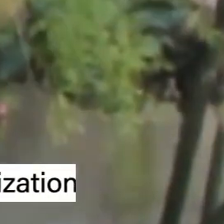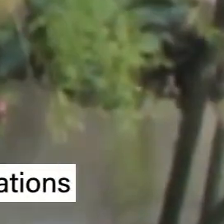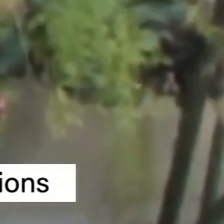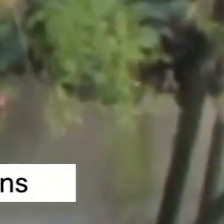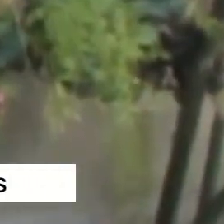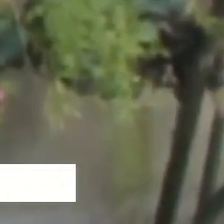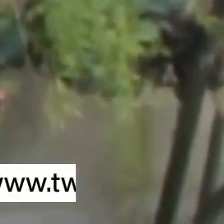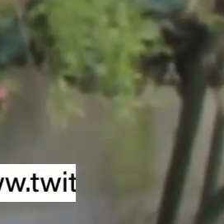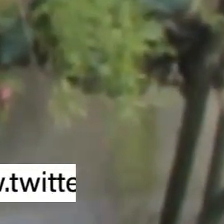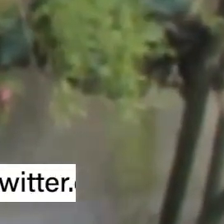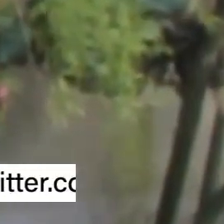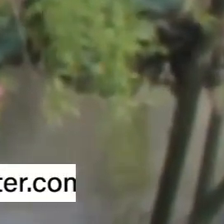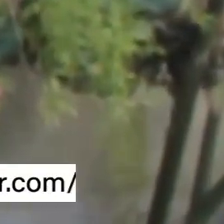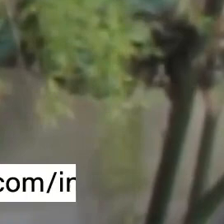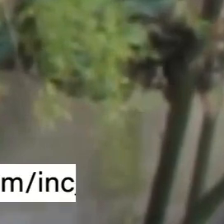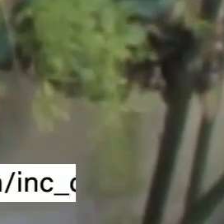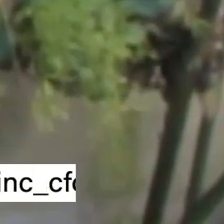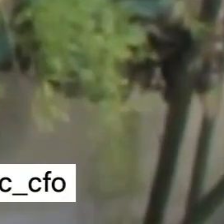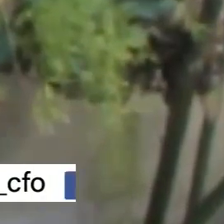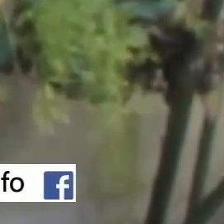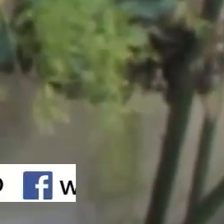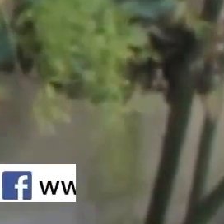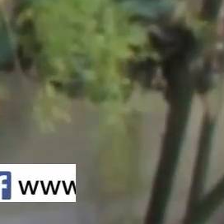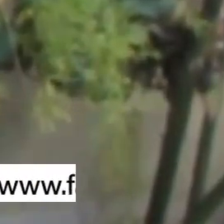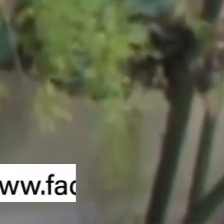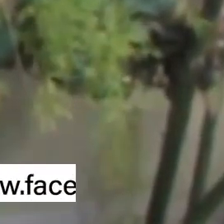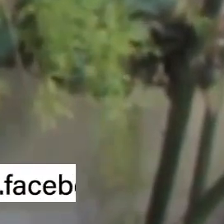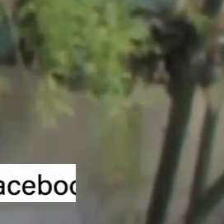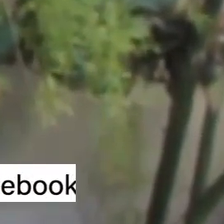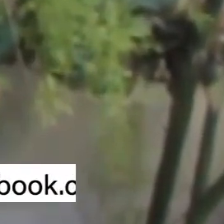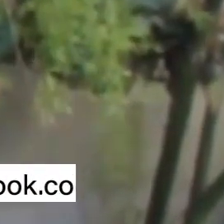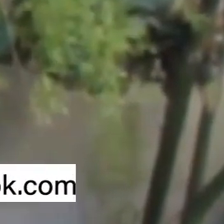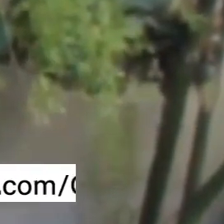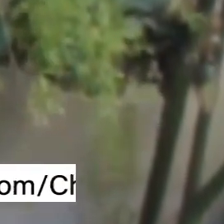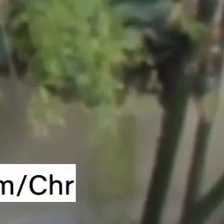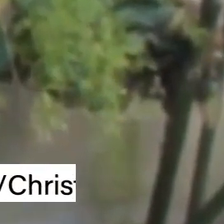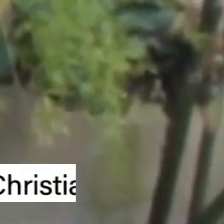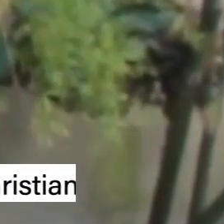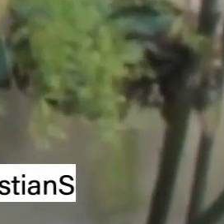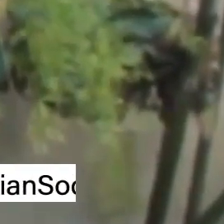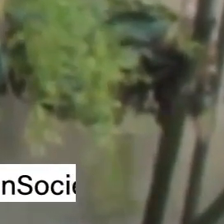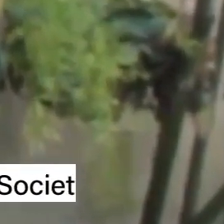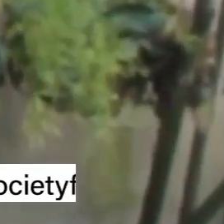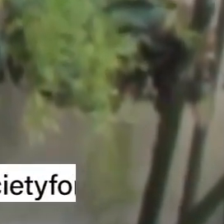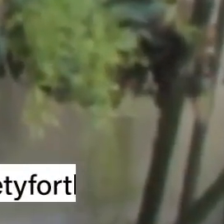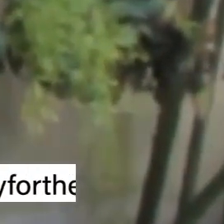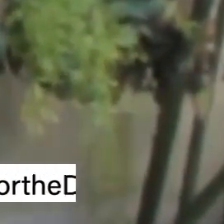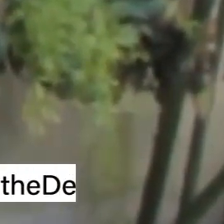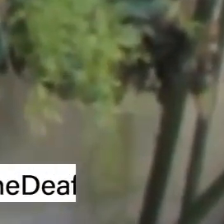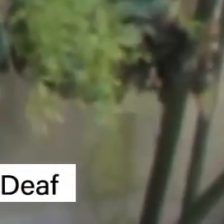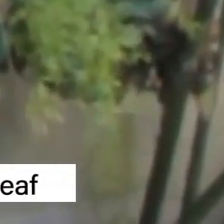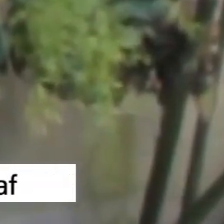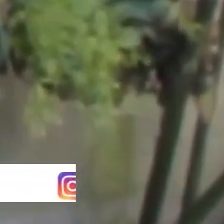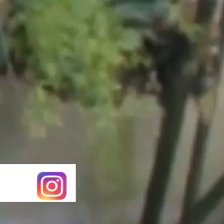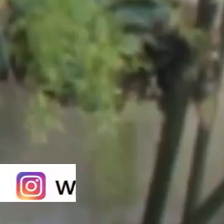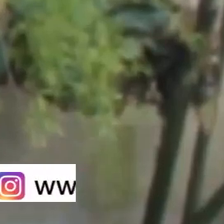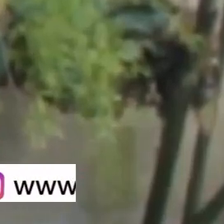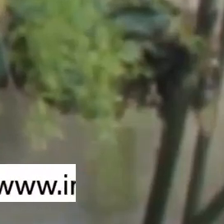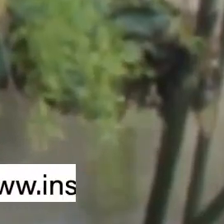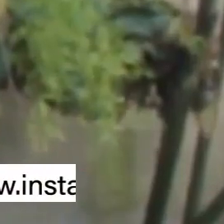We are grateful to our Executive Minister Brother Eduardo V. Manalo for always keeping